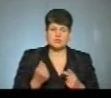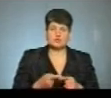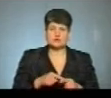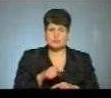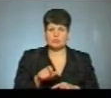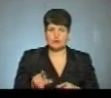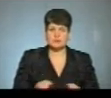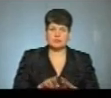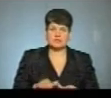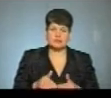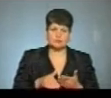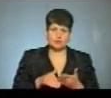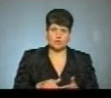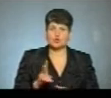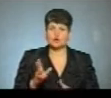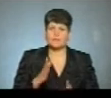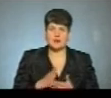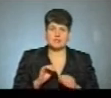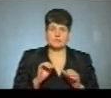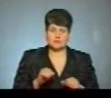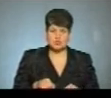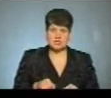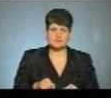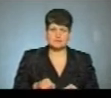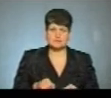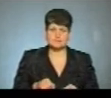також надаємо допомогу. Хто має можливість, якби